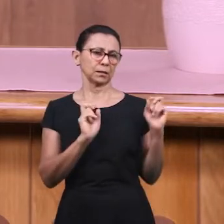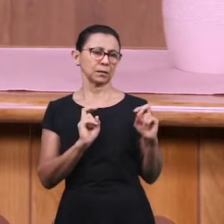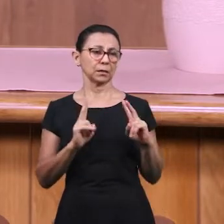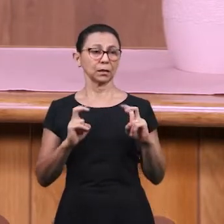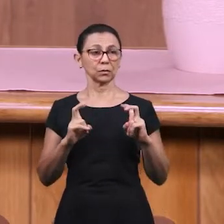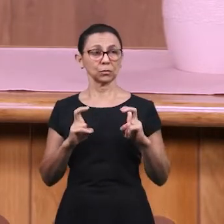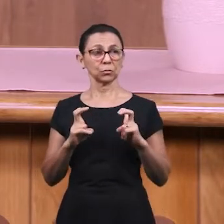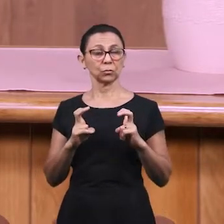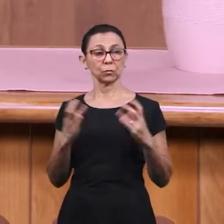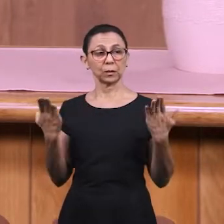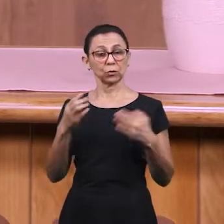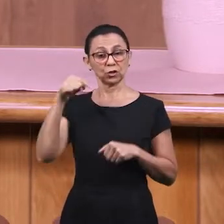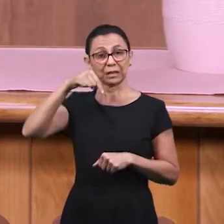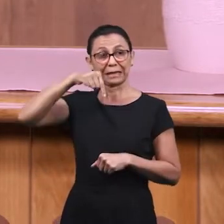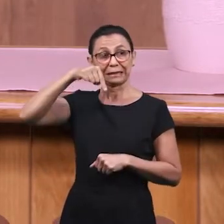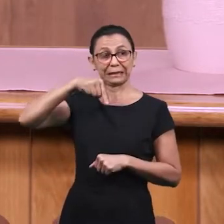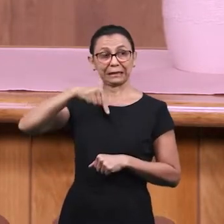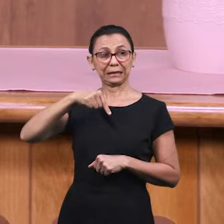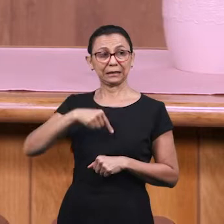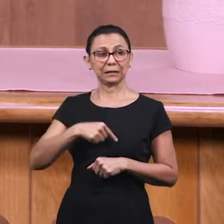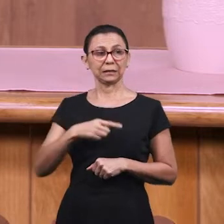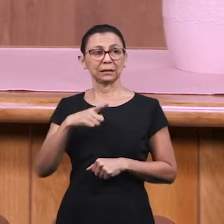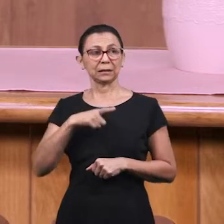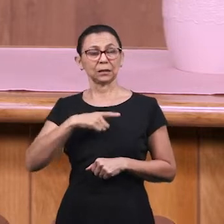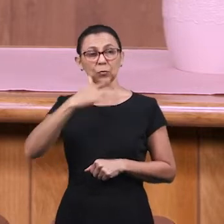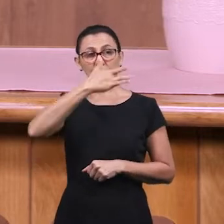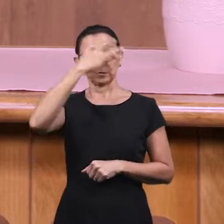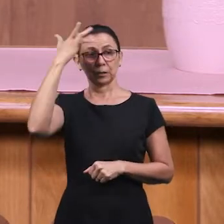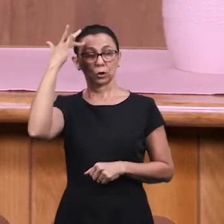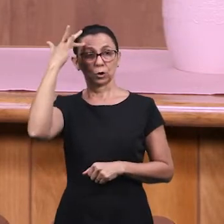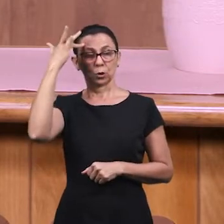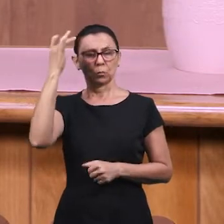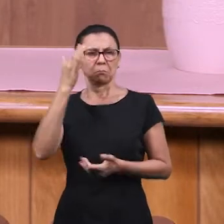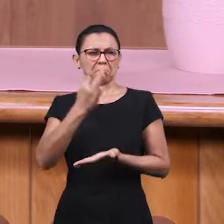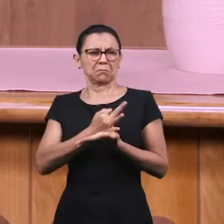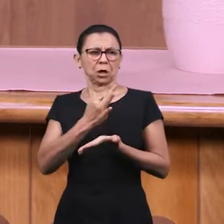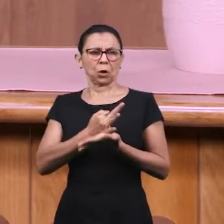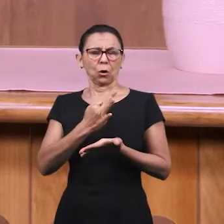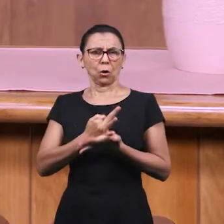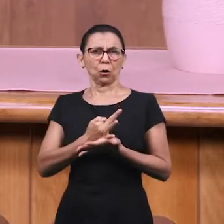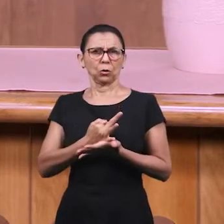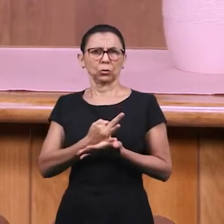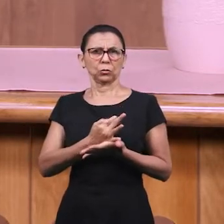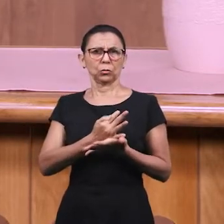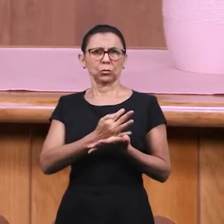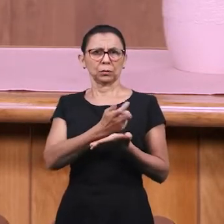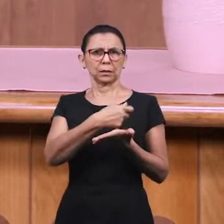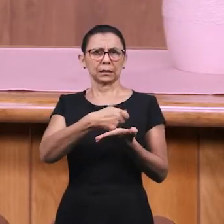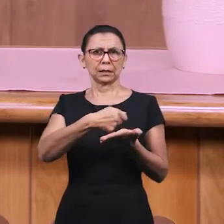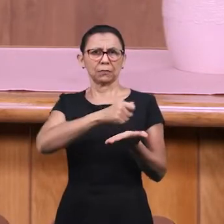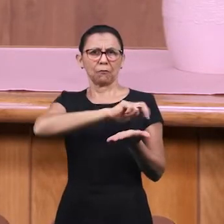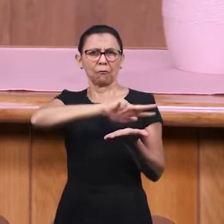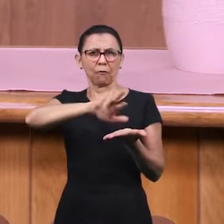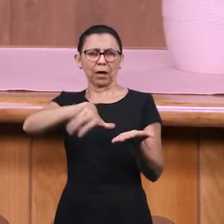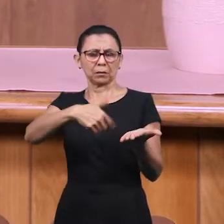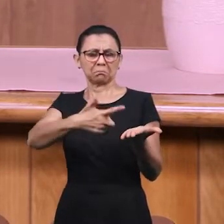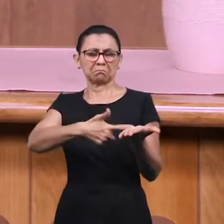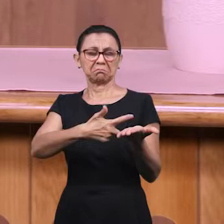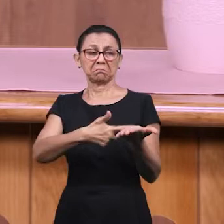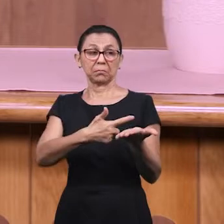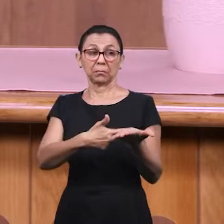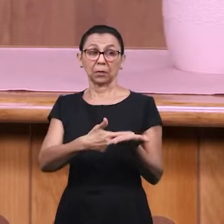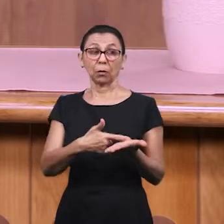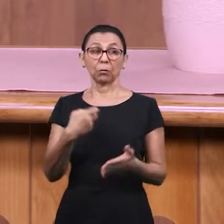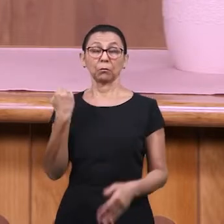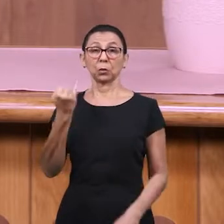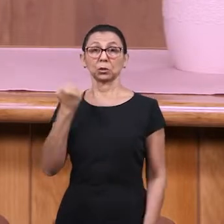очень важный теолог, он писатель. Он написал много книг, он человек знаменитый у